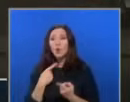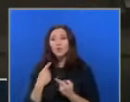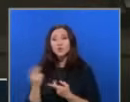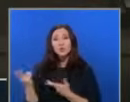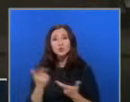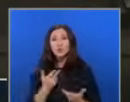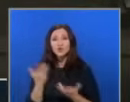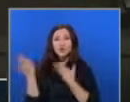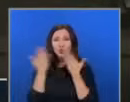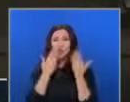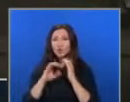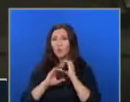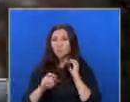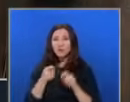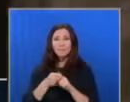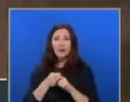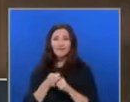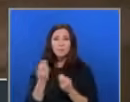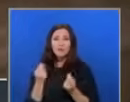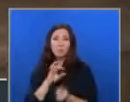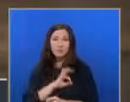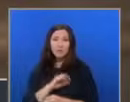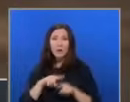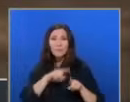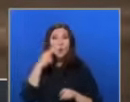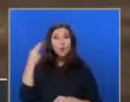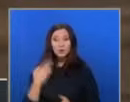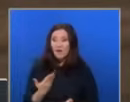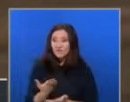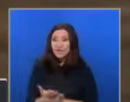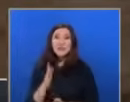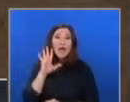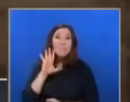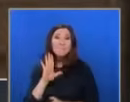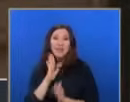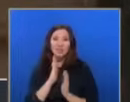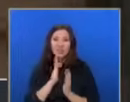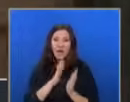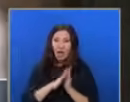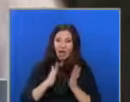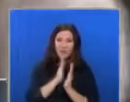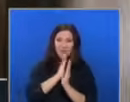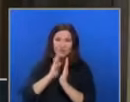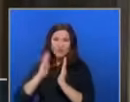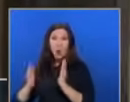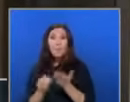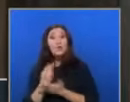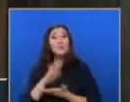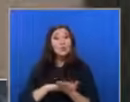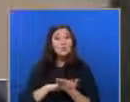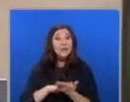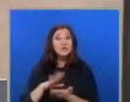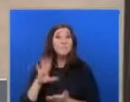на училищни автобуси и са прали пари от печалбата, прокуратурата внесе 5 тома нови доказателства в средата на съдебното